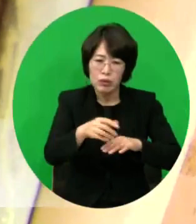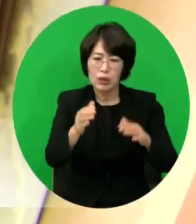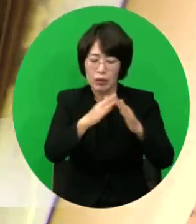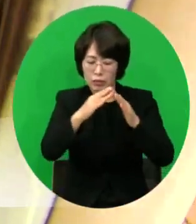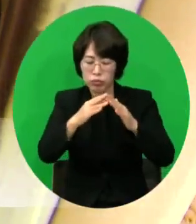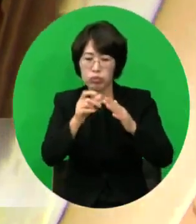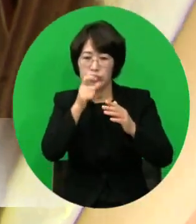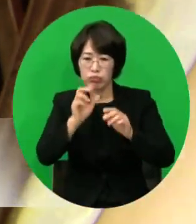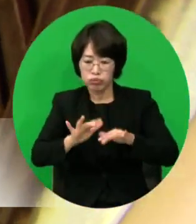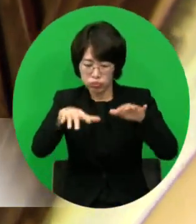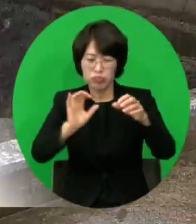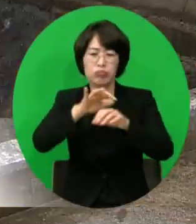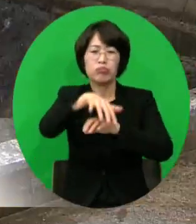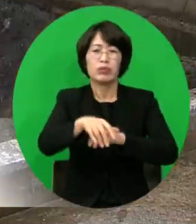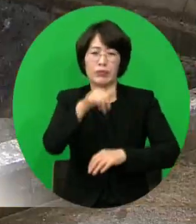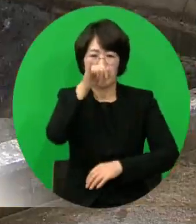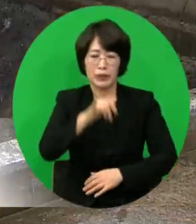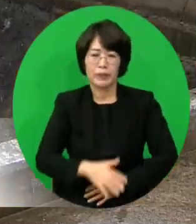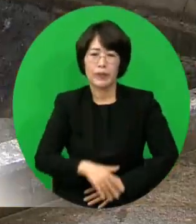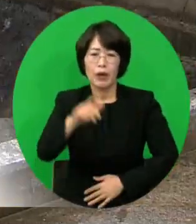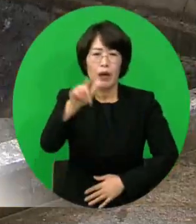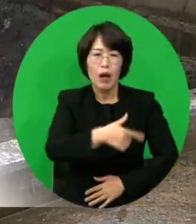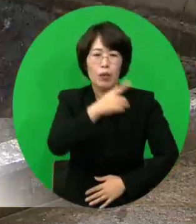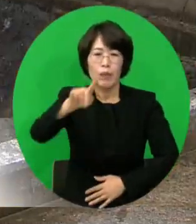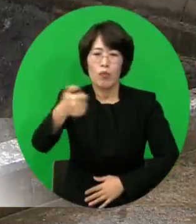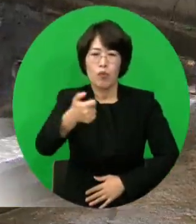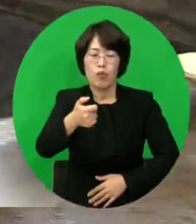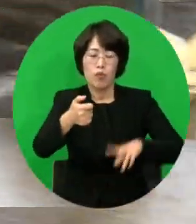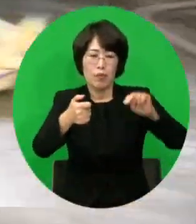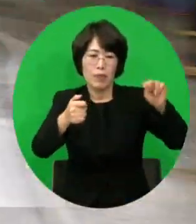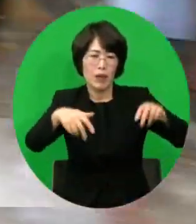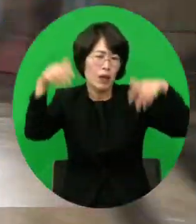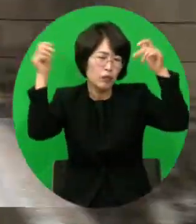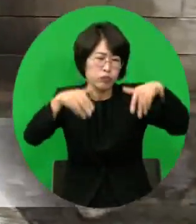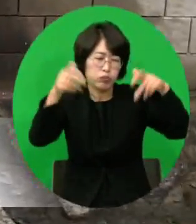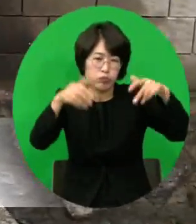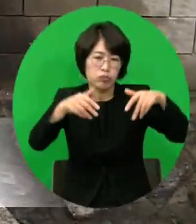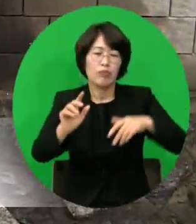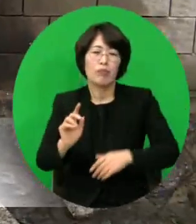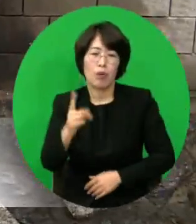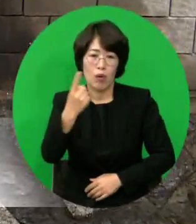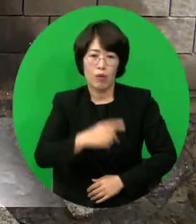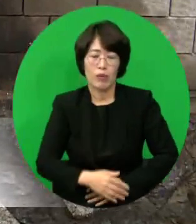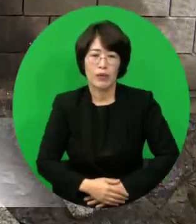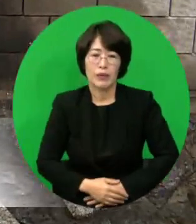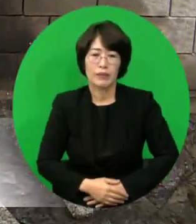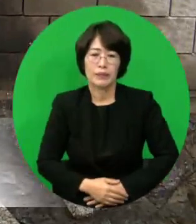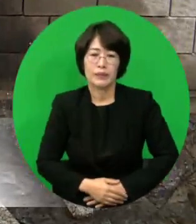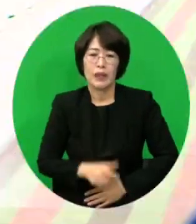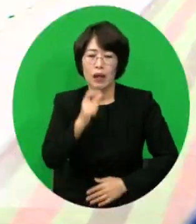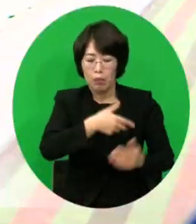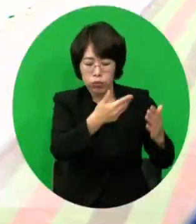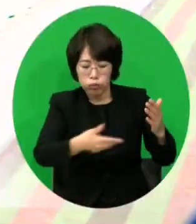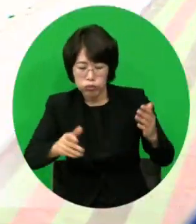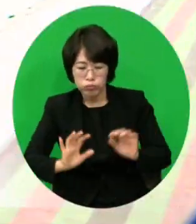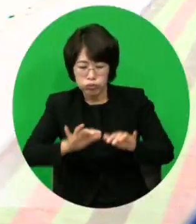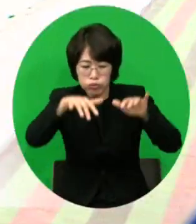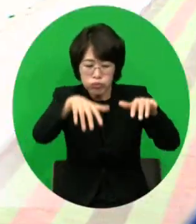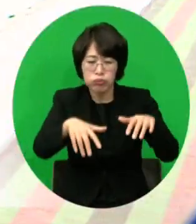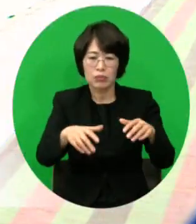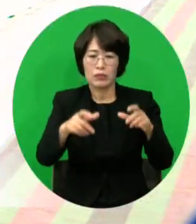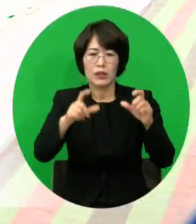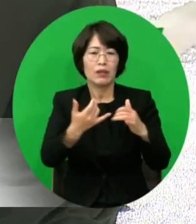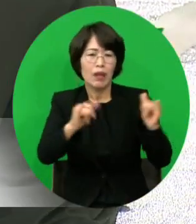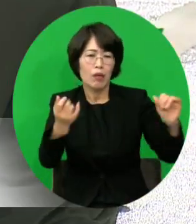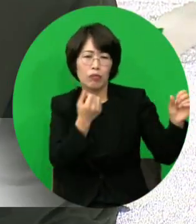피해도 잇따랐습니다. 하루 150mm가 넘는 집중호우가 쏟아지면서 하천이 범람해 주민들이